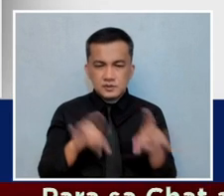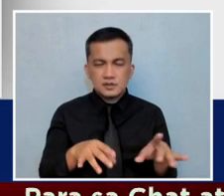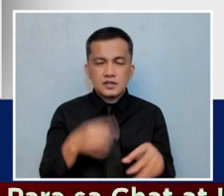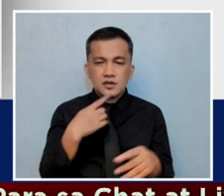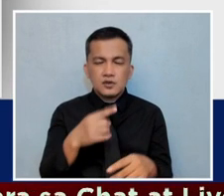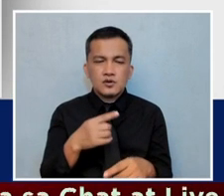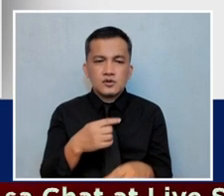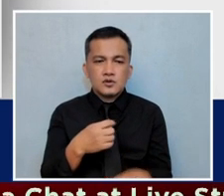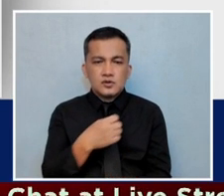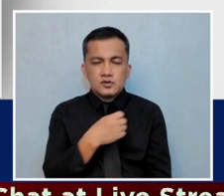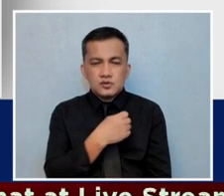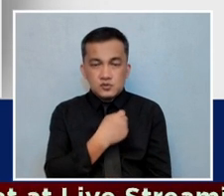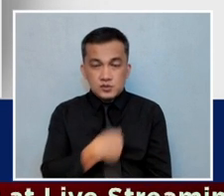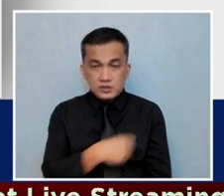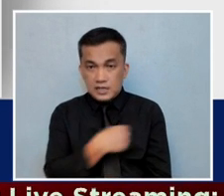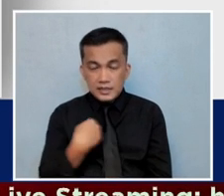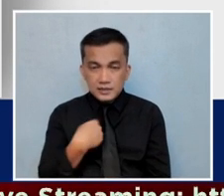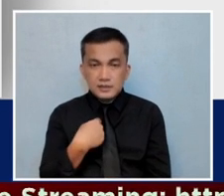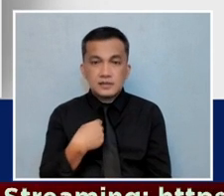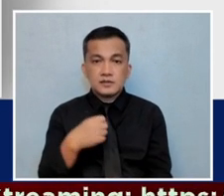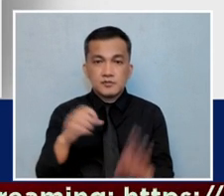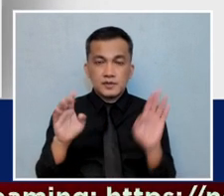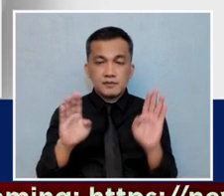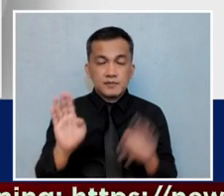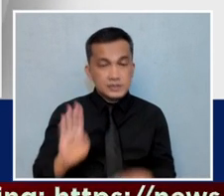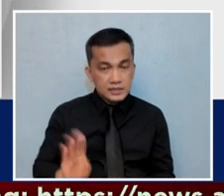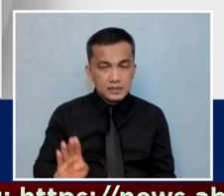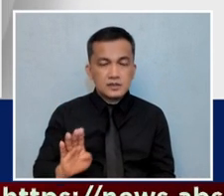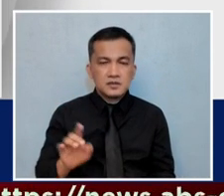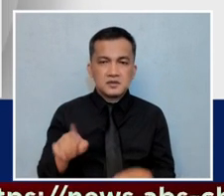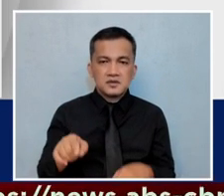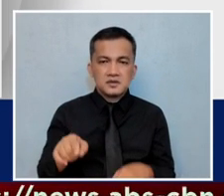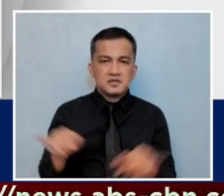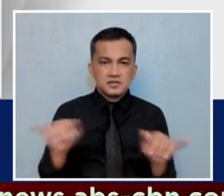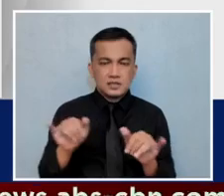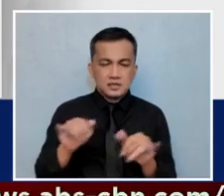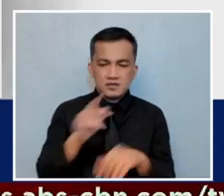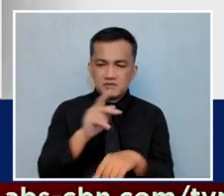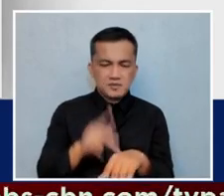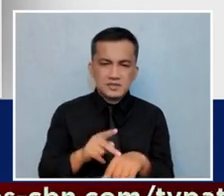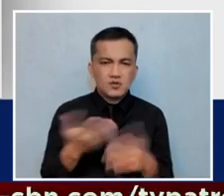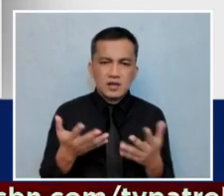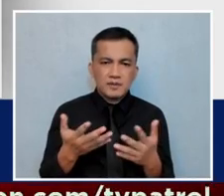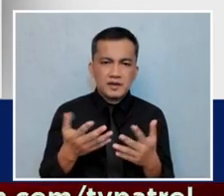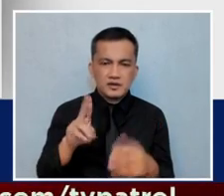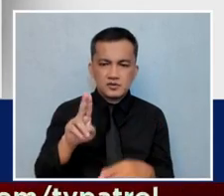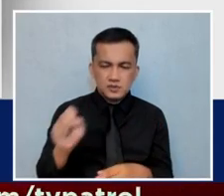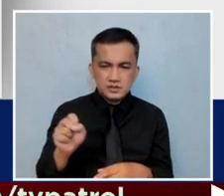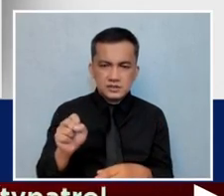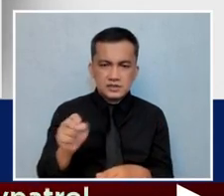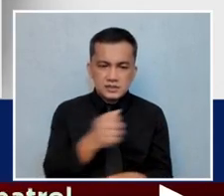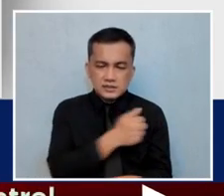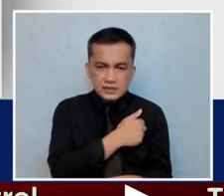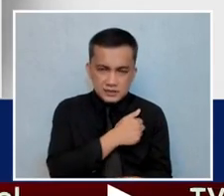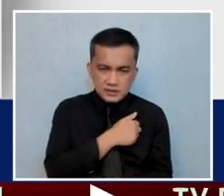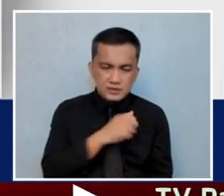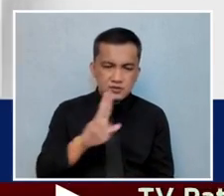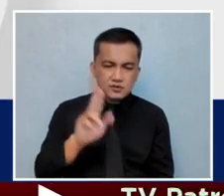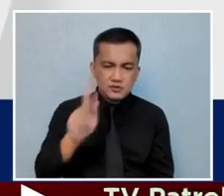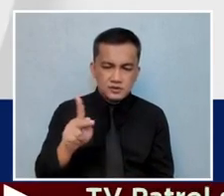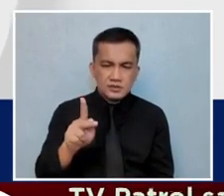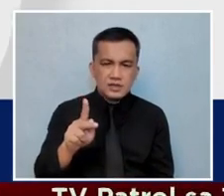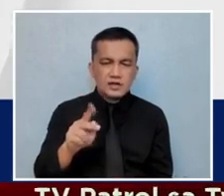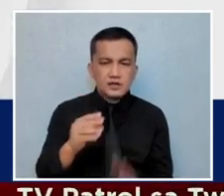at Brazil. Pero gaya ng Pilipinas, wala pang ganitong batas ang United States, Canada, United Kingdom at New